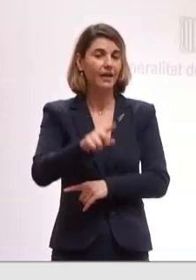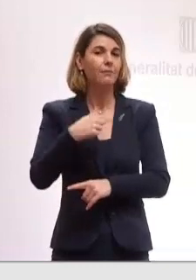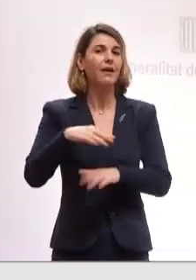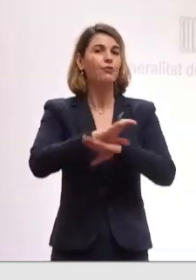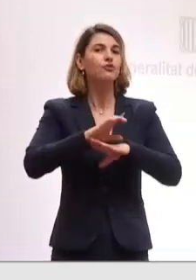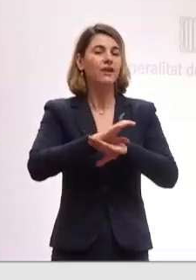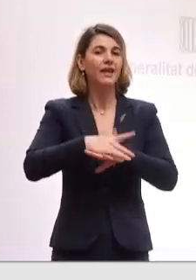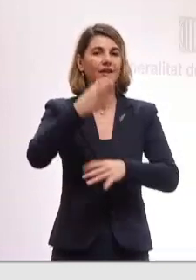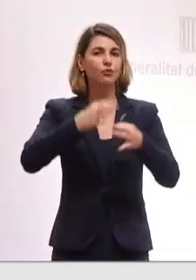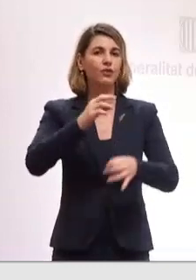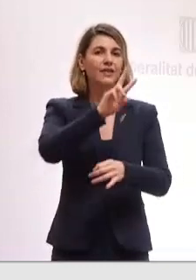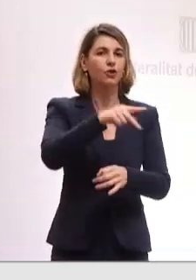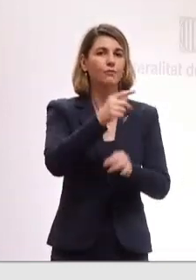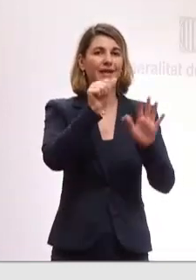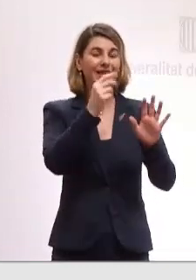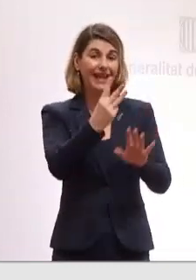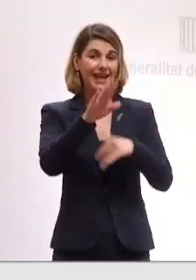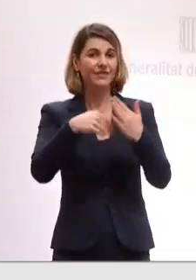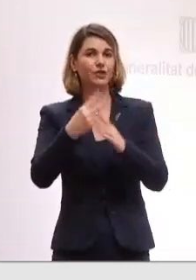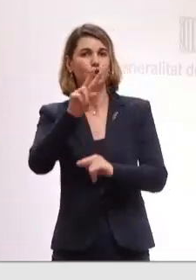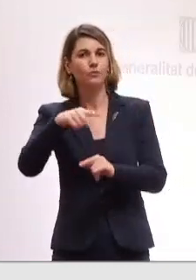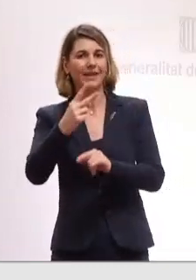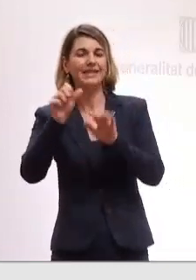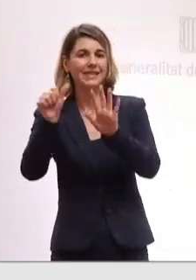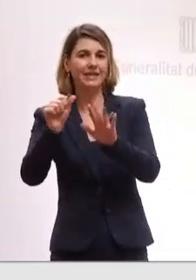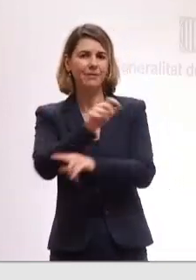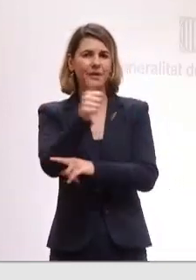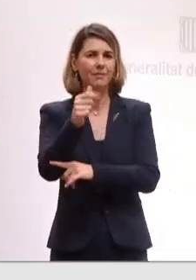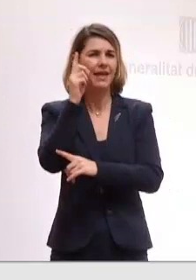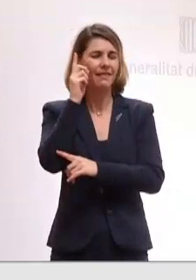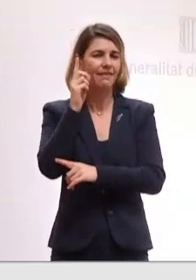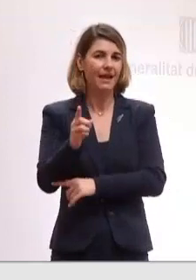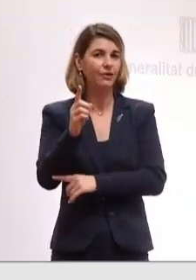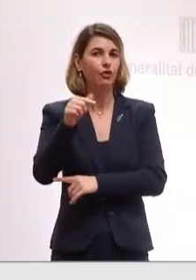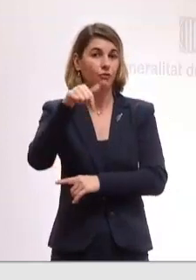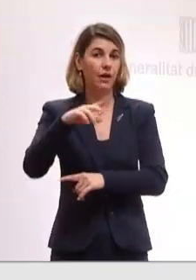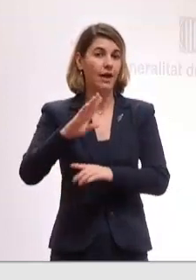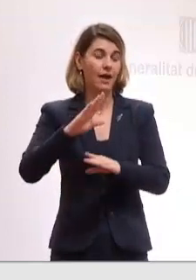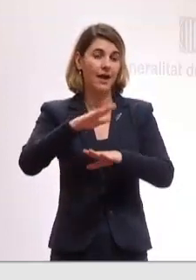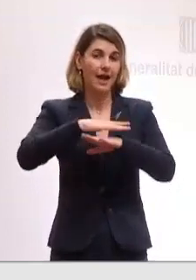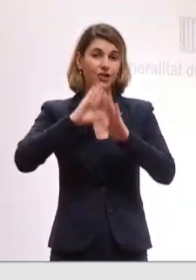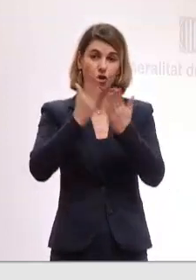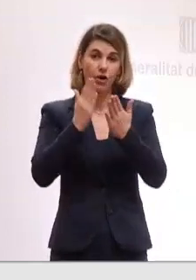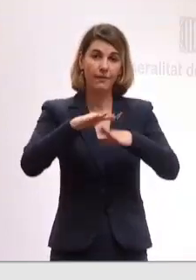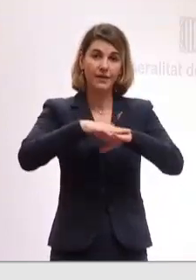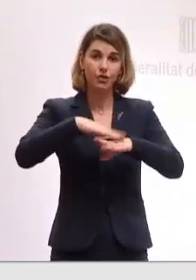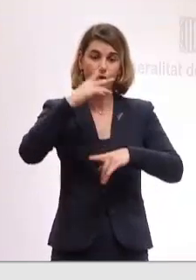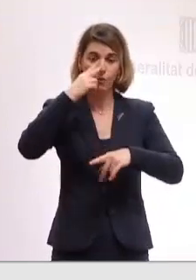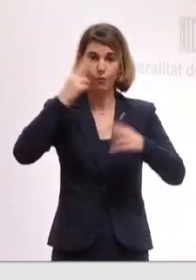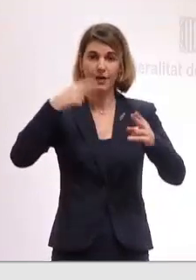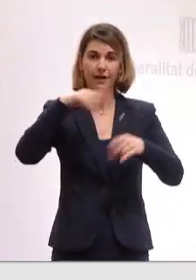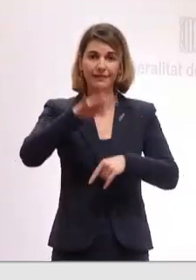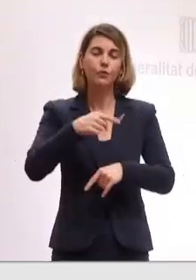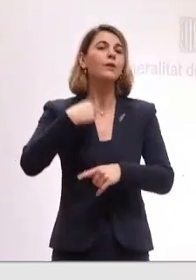anys 2003 i 2006. Va ser el primer director de l'Escola d'Administració Pública de Catalunya i president de l'Institut